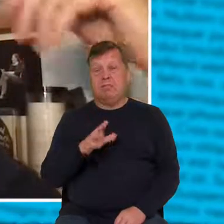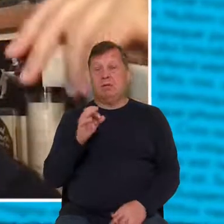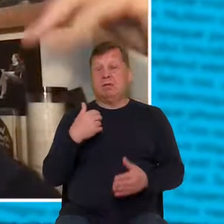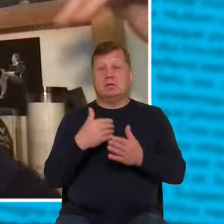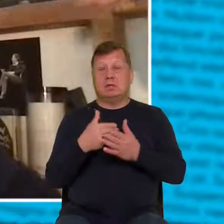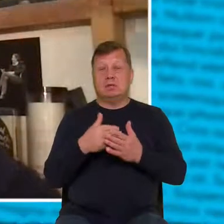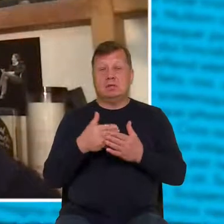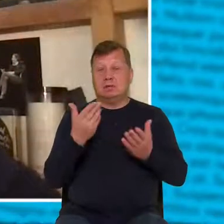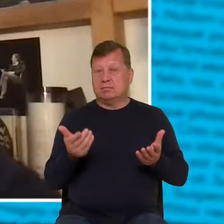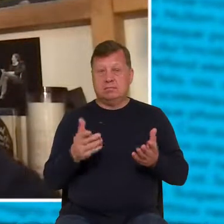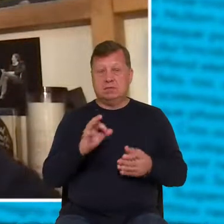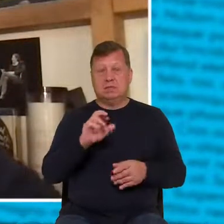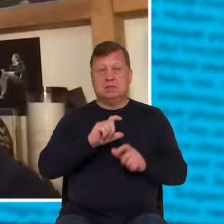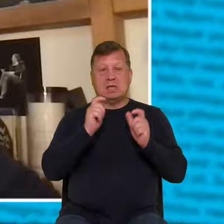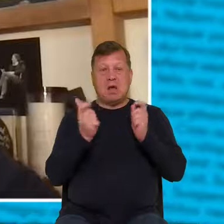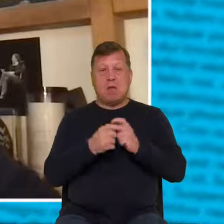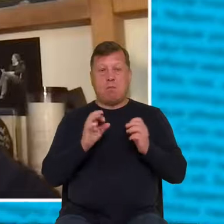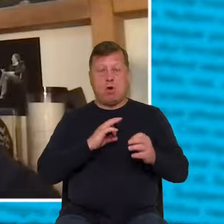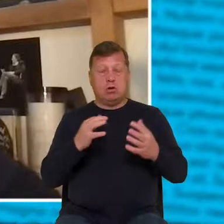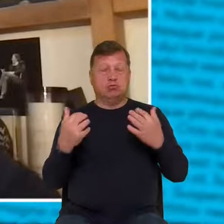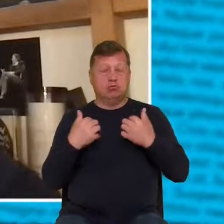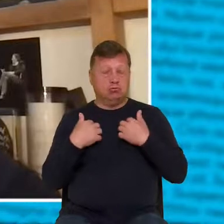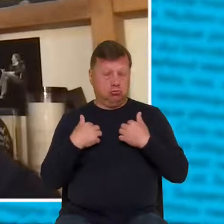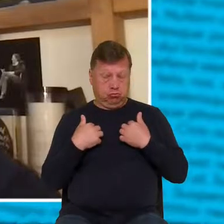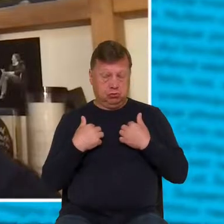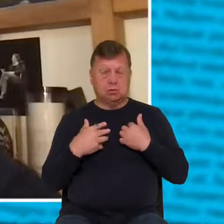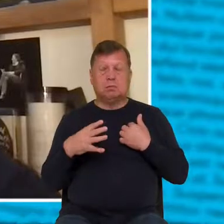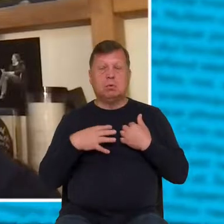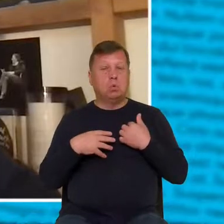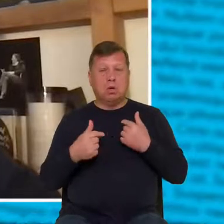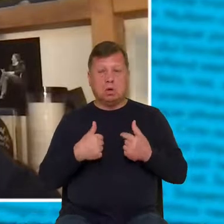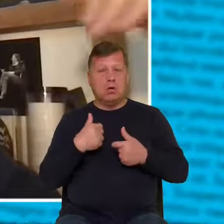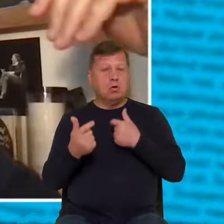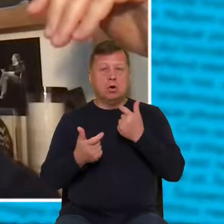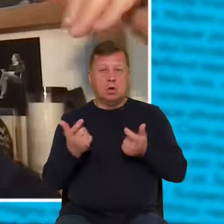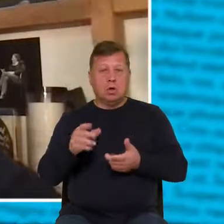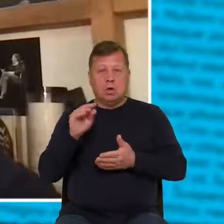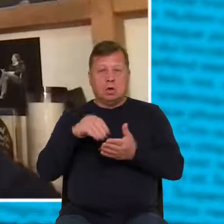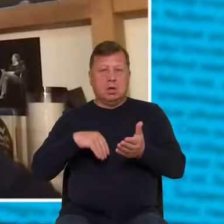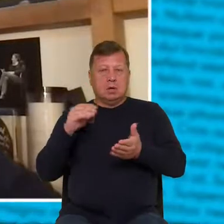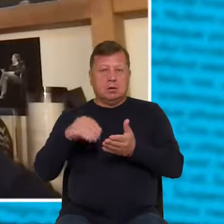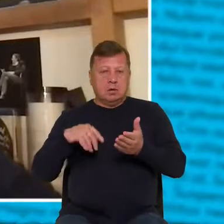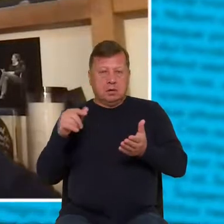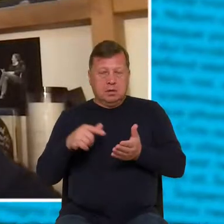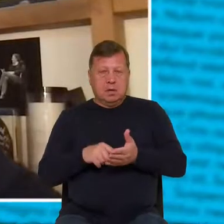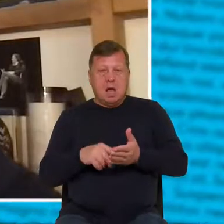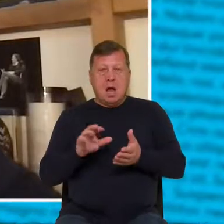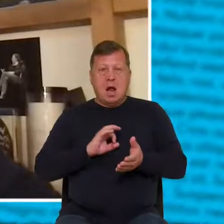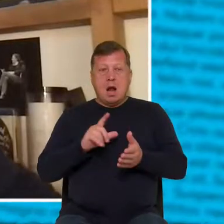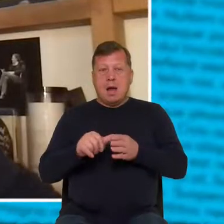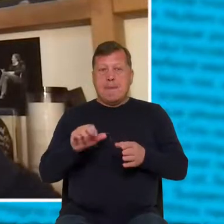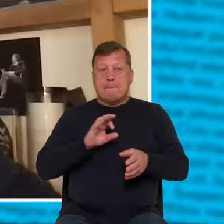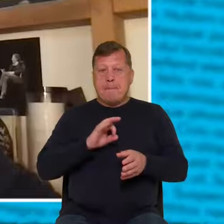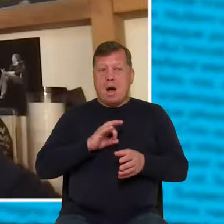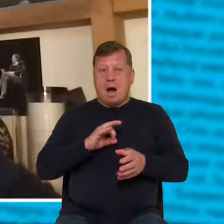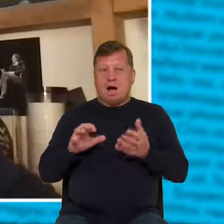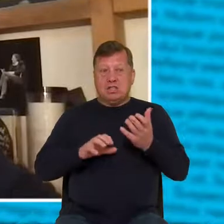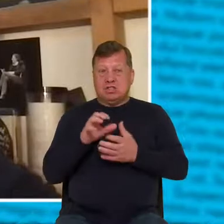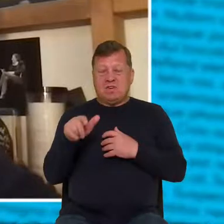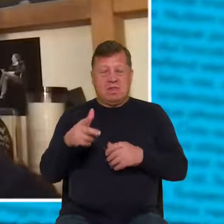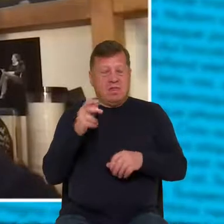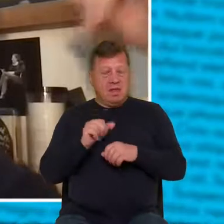karierę przeznaczyłem na pisanie o czymś, co tak naprawdę jest poza moim światem takim bezpośrednim. Pisałem